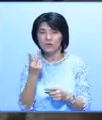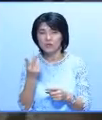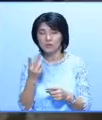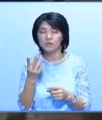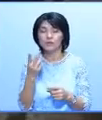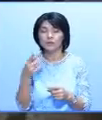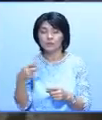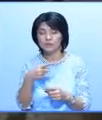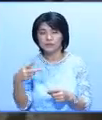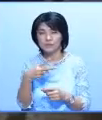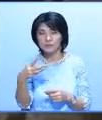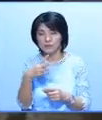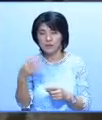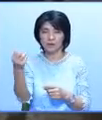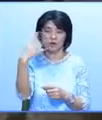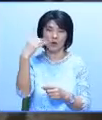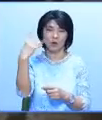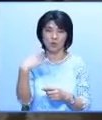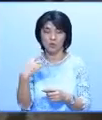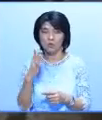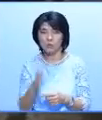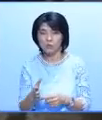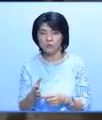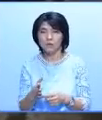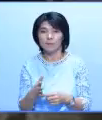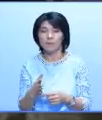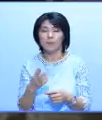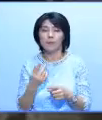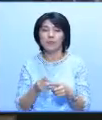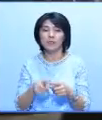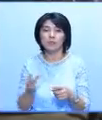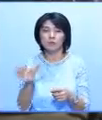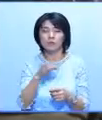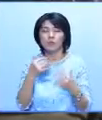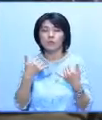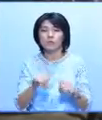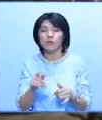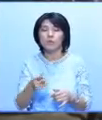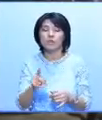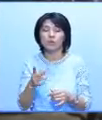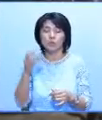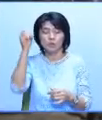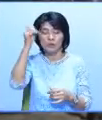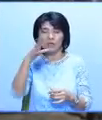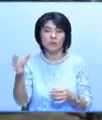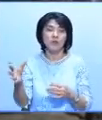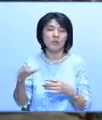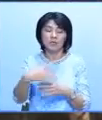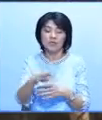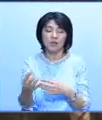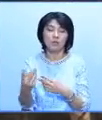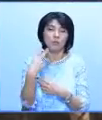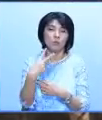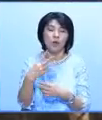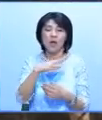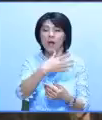кісілеріне, әйнектеріне сәуле түсіп тұрса, олардан назарлық көп түседі деп ойлаймыз. Сонымен қатар көшелерде жарықтандырылуда. Бұл ретте